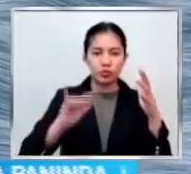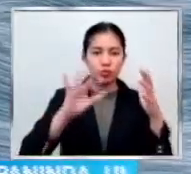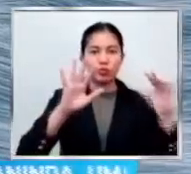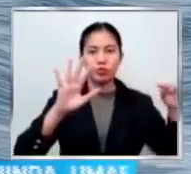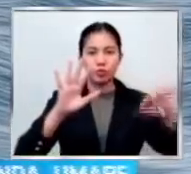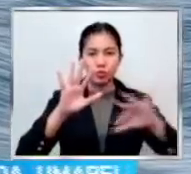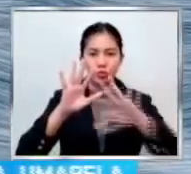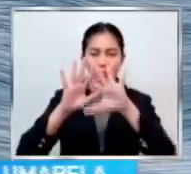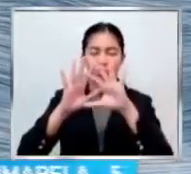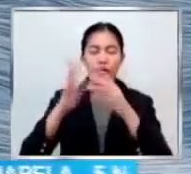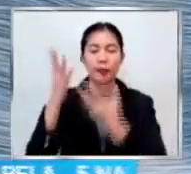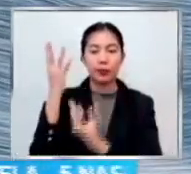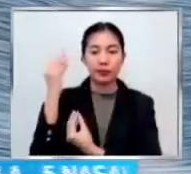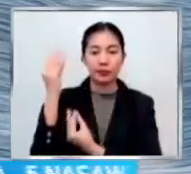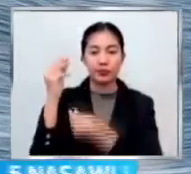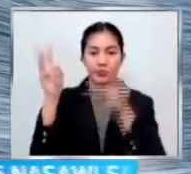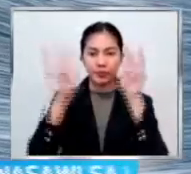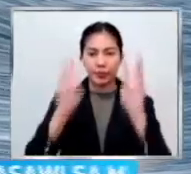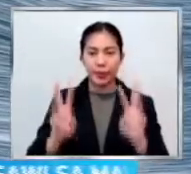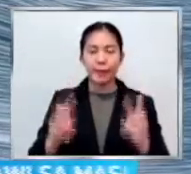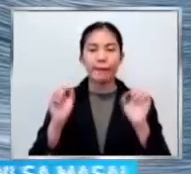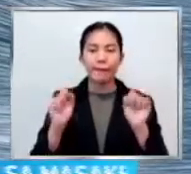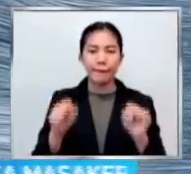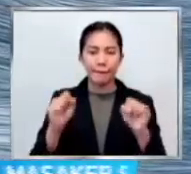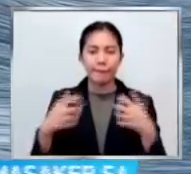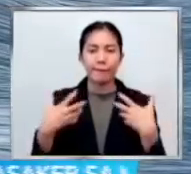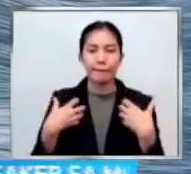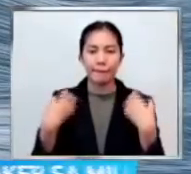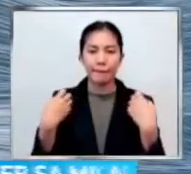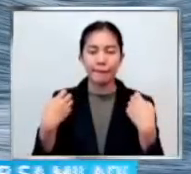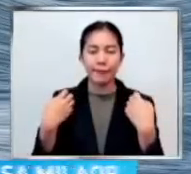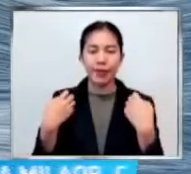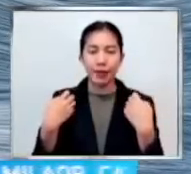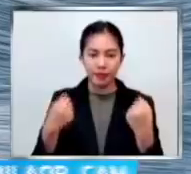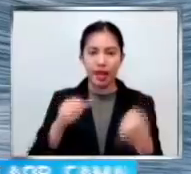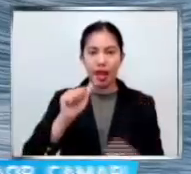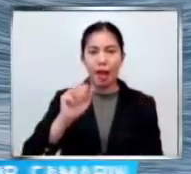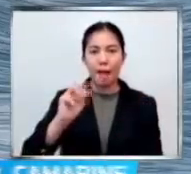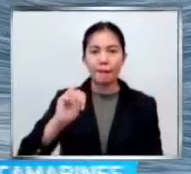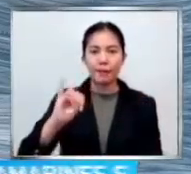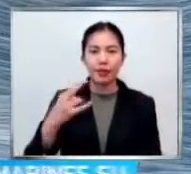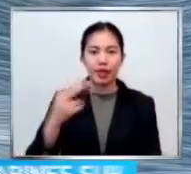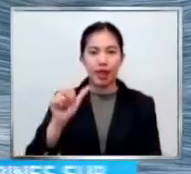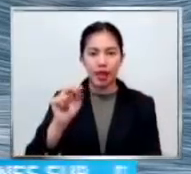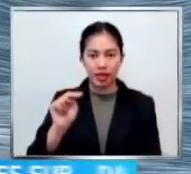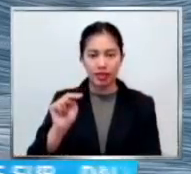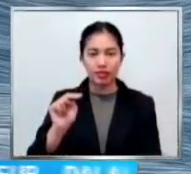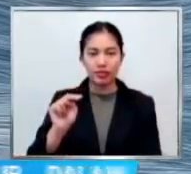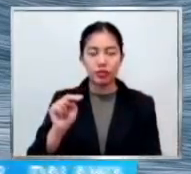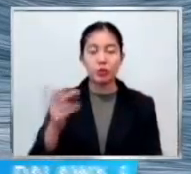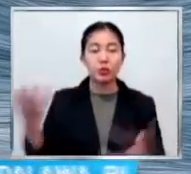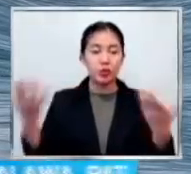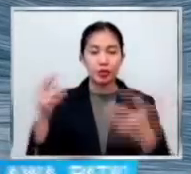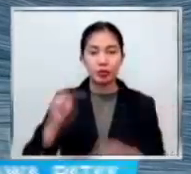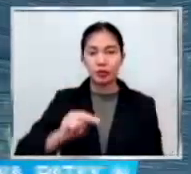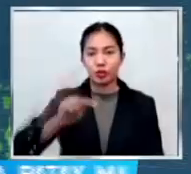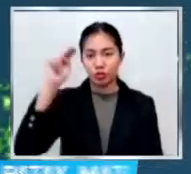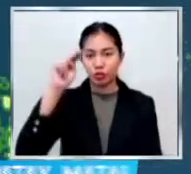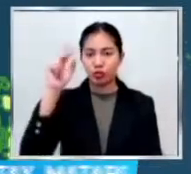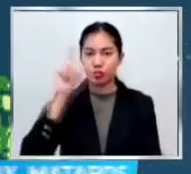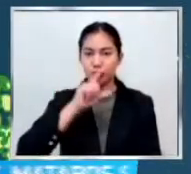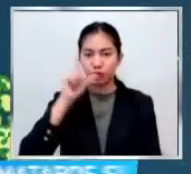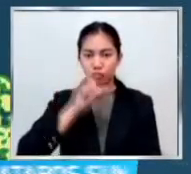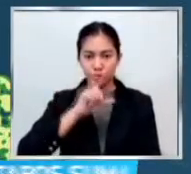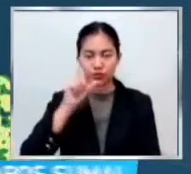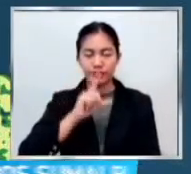Weather, posibleng umiral muli ang hanging amihan sa mga susunod na oras, lalo sa extreme northern Luzon. Asahan po yung mga